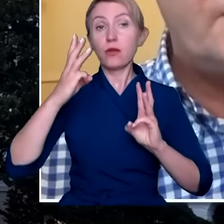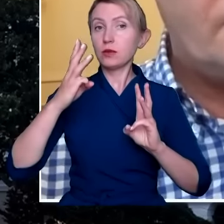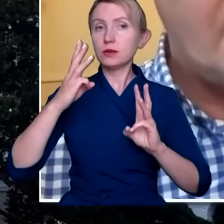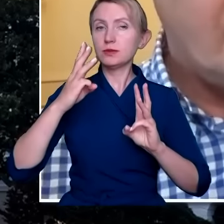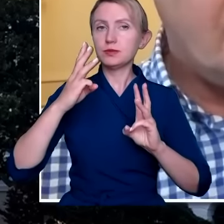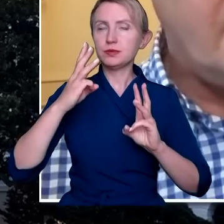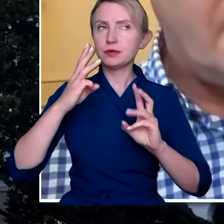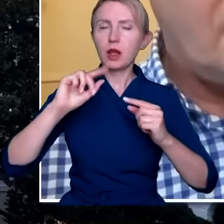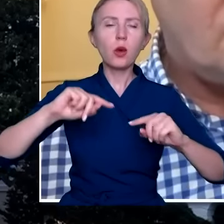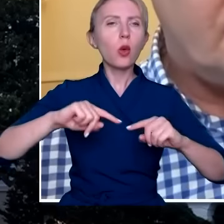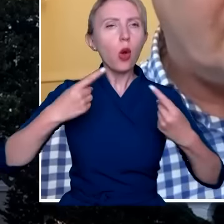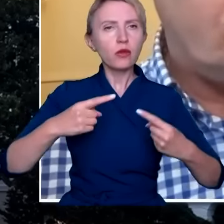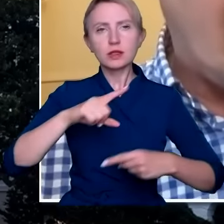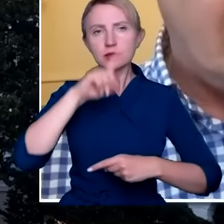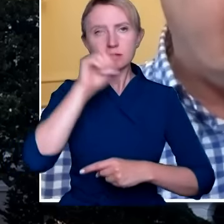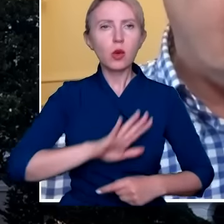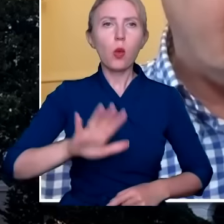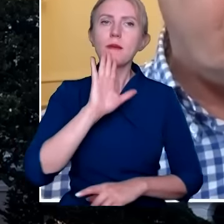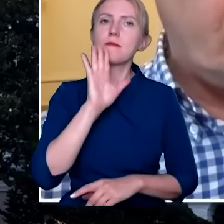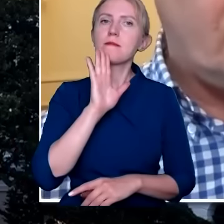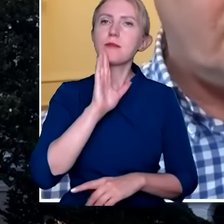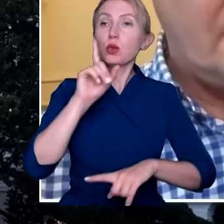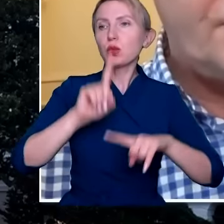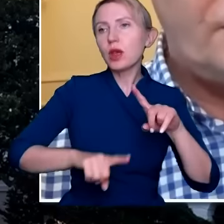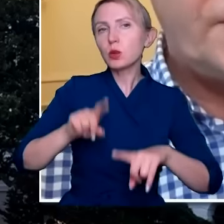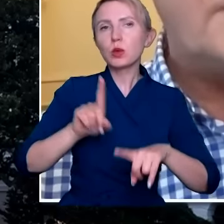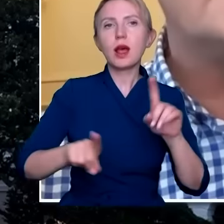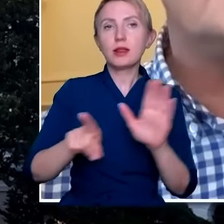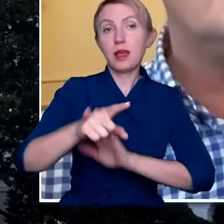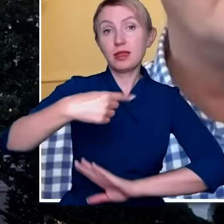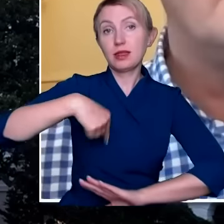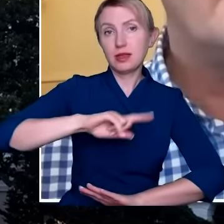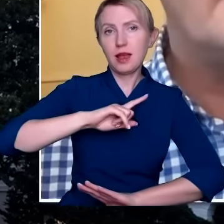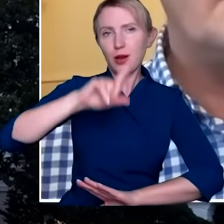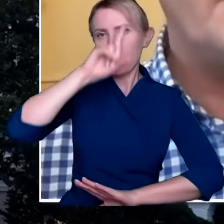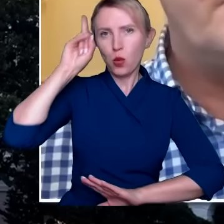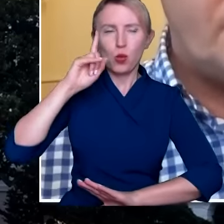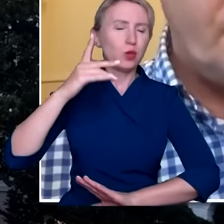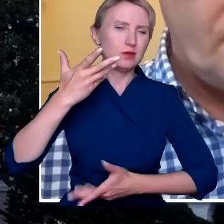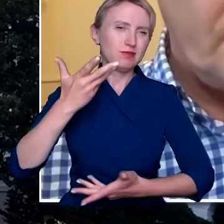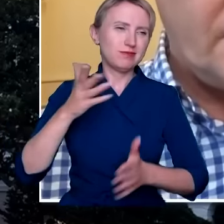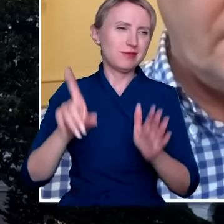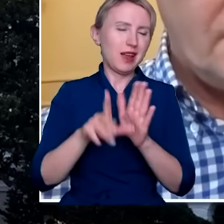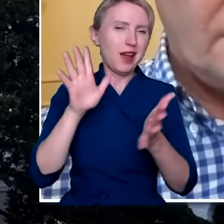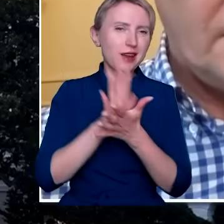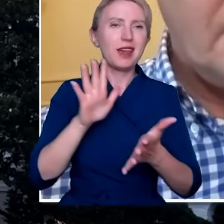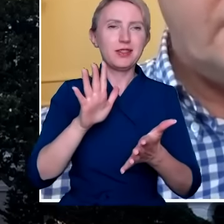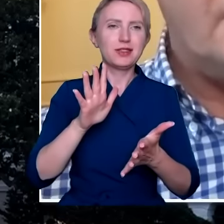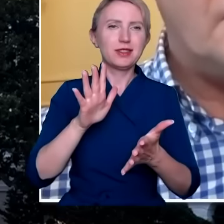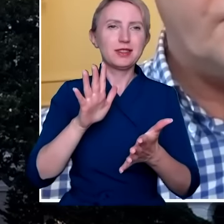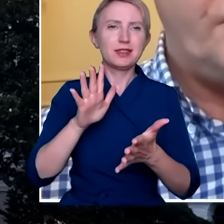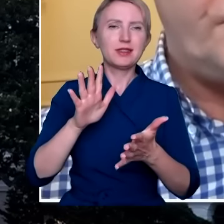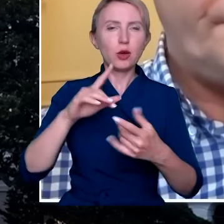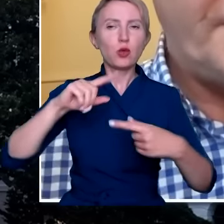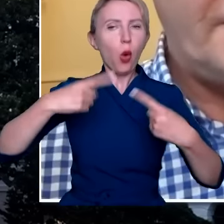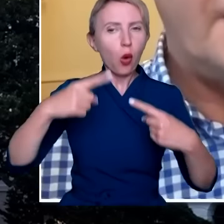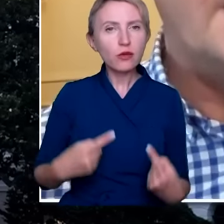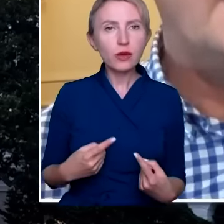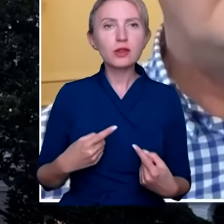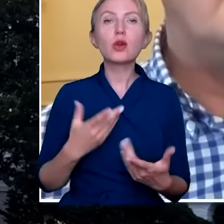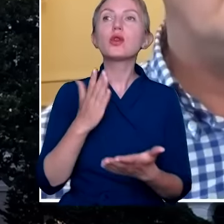społeczne, które są niejako naturalne dla naszej ludzkiej kondycji, tak naprawdę rozwiązuje tylko